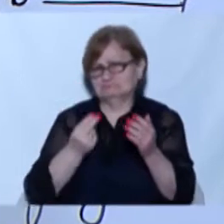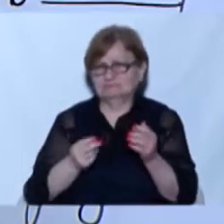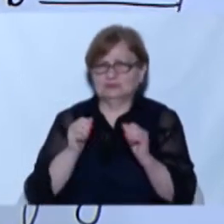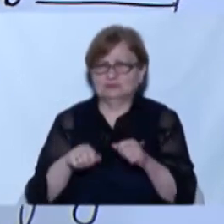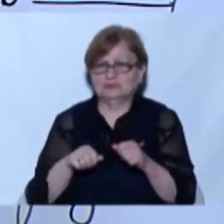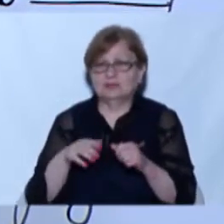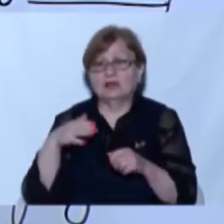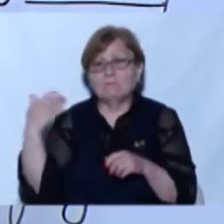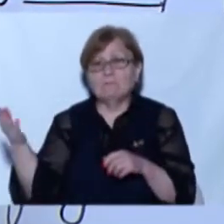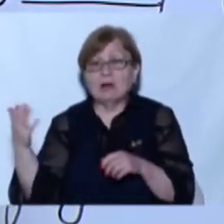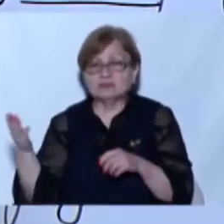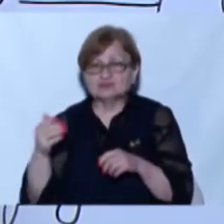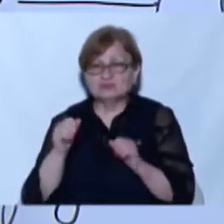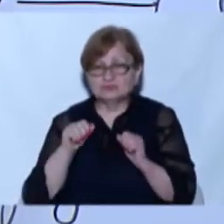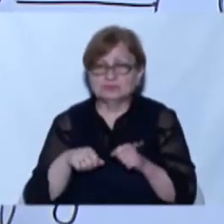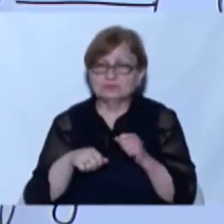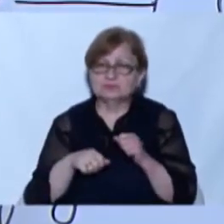Ხოლო მარჯვენა გვერდზე